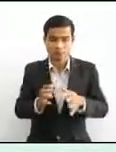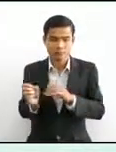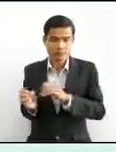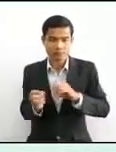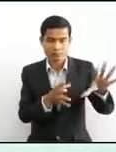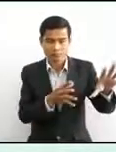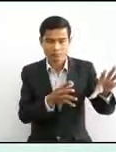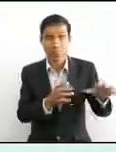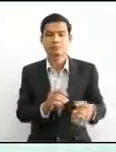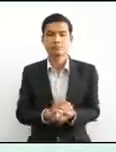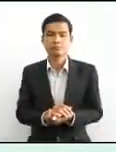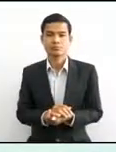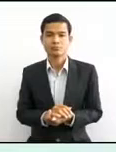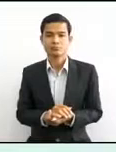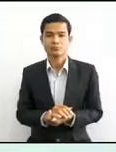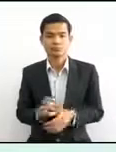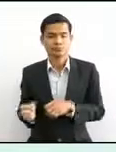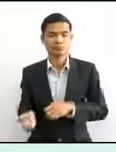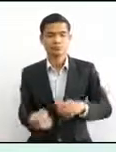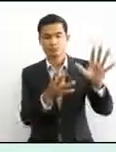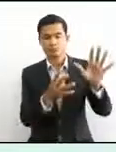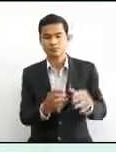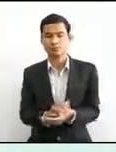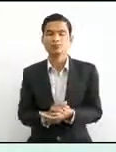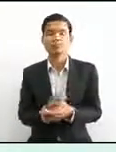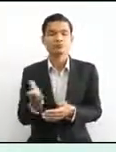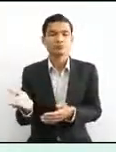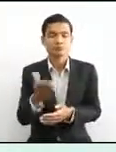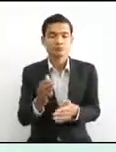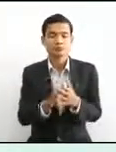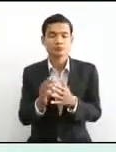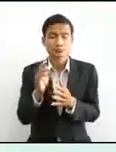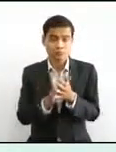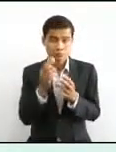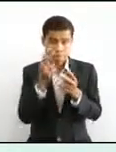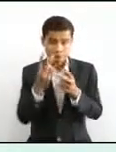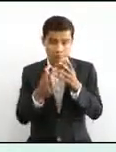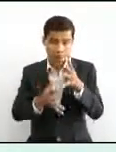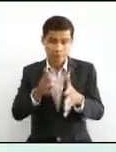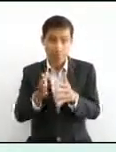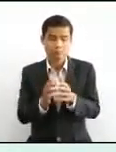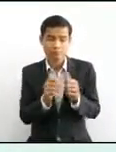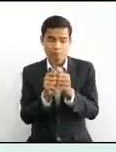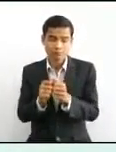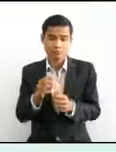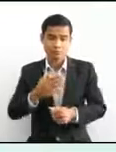bó bong cha lấy con từng ăn khné con cho rôm ăn chỉ muối nè kêu nè ta trim khôn hay nấy